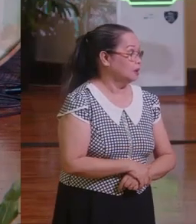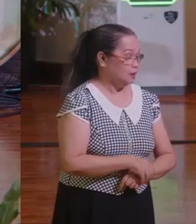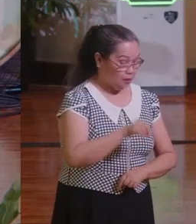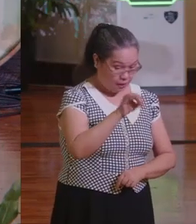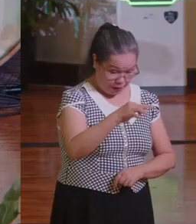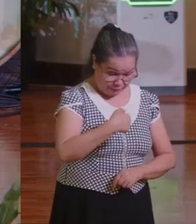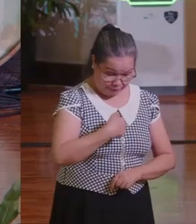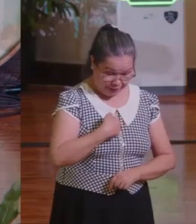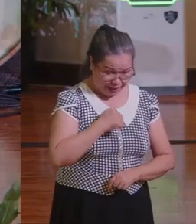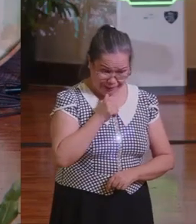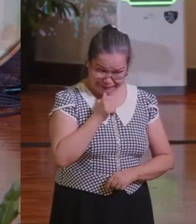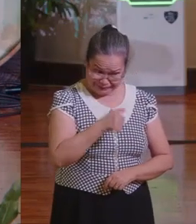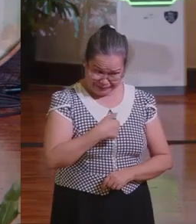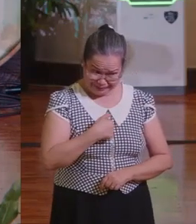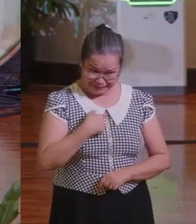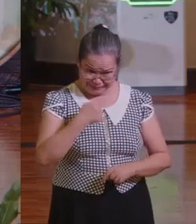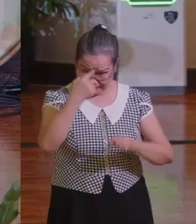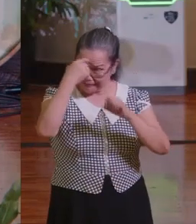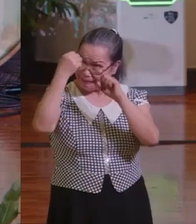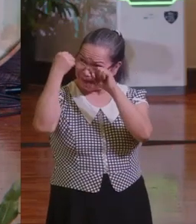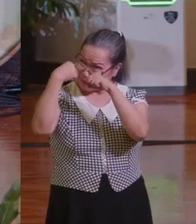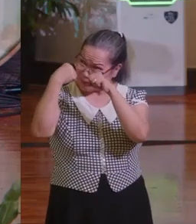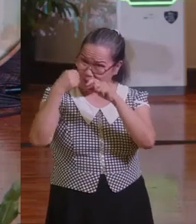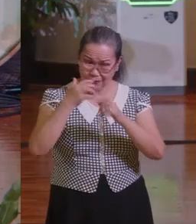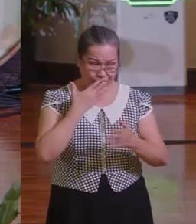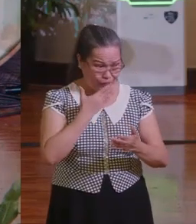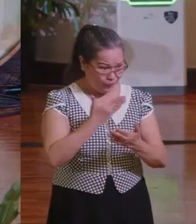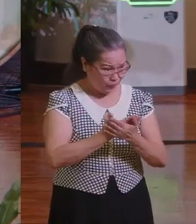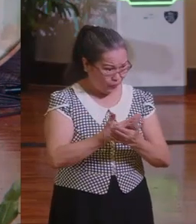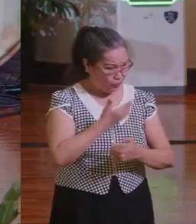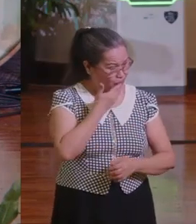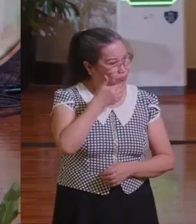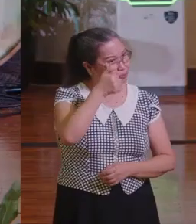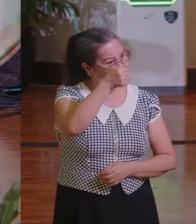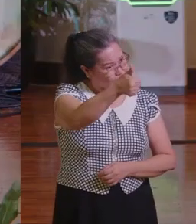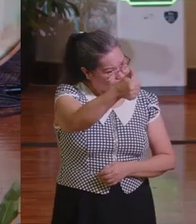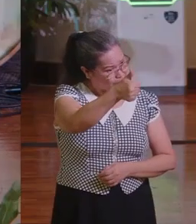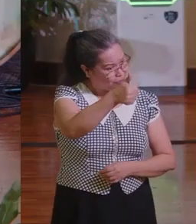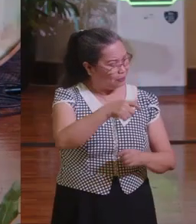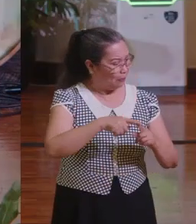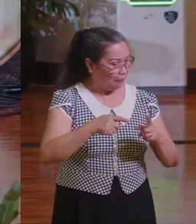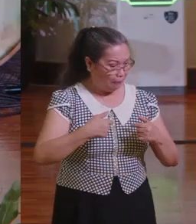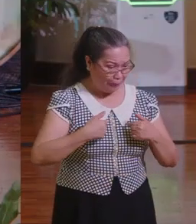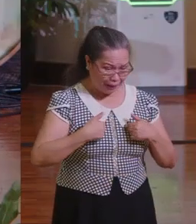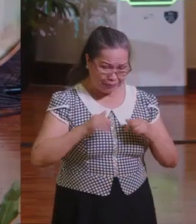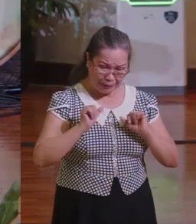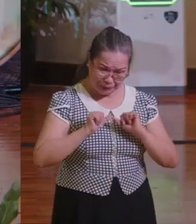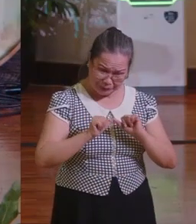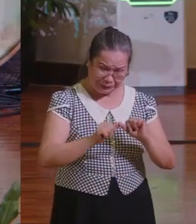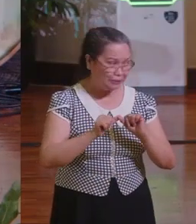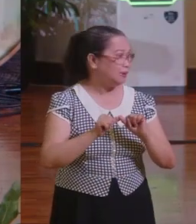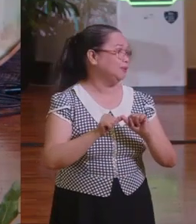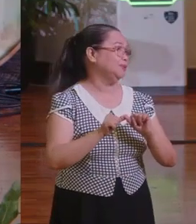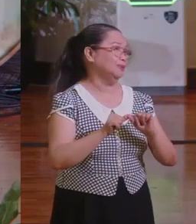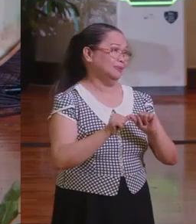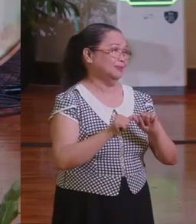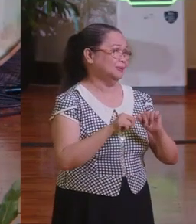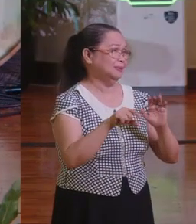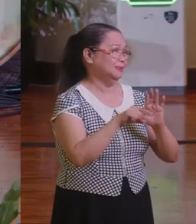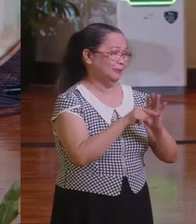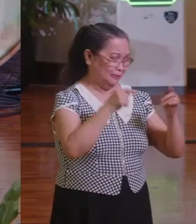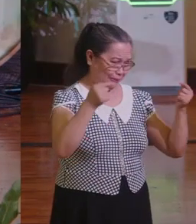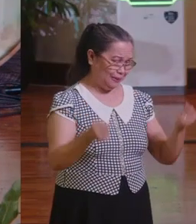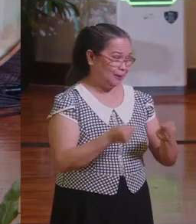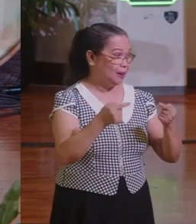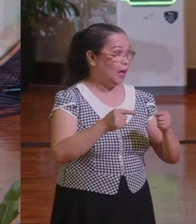what I do not want, I agree with the law that it is good. Mabuti nga yung law. So now, it is no longer I who